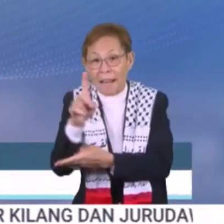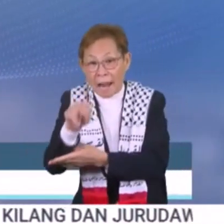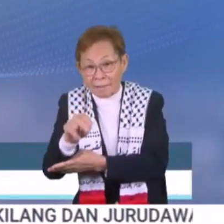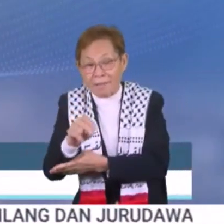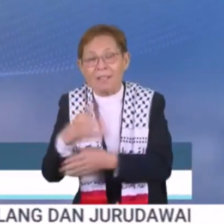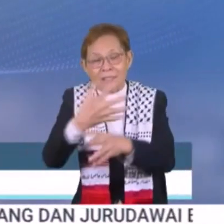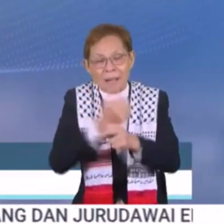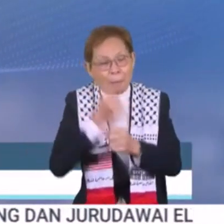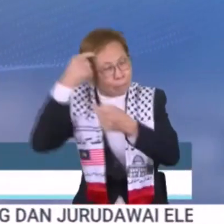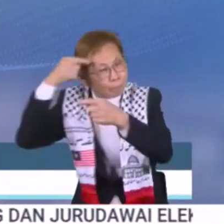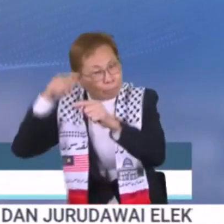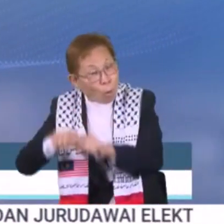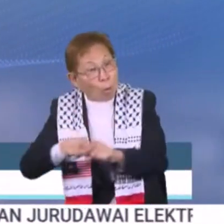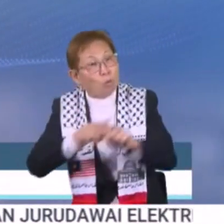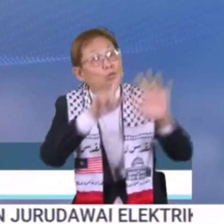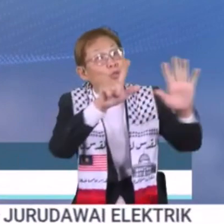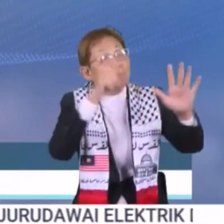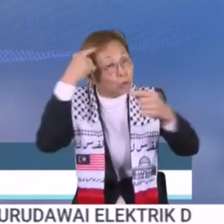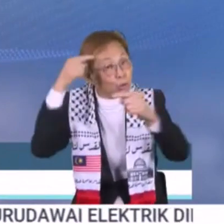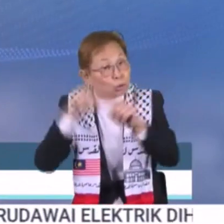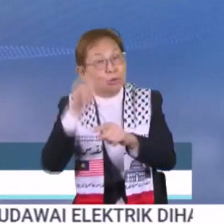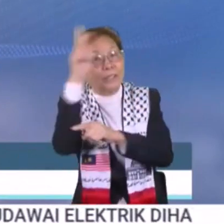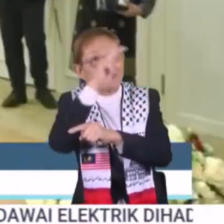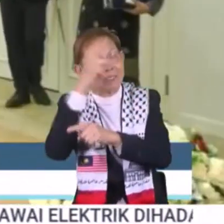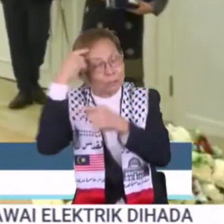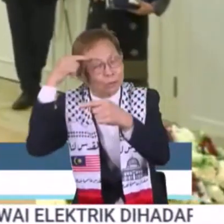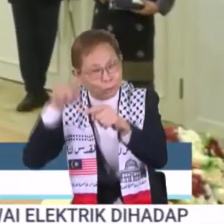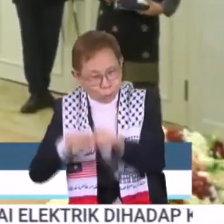KDN mendapat persetujuan kerajaan.